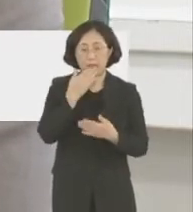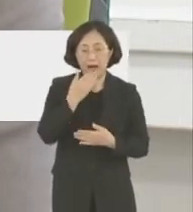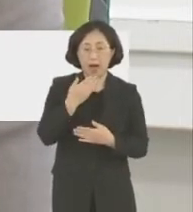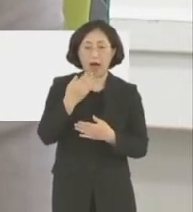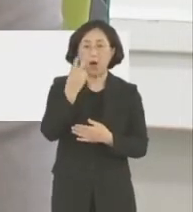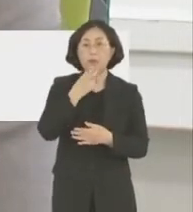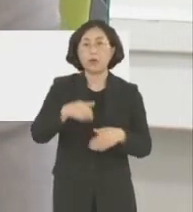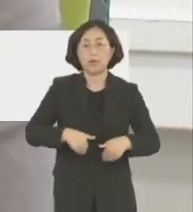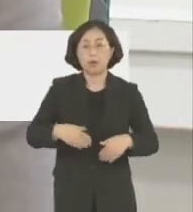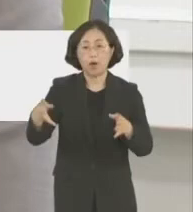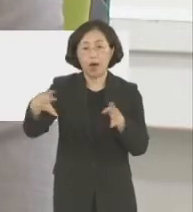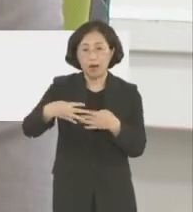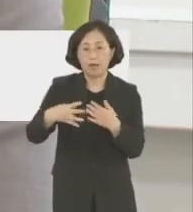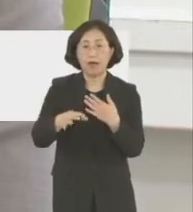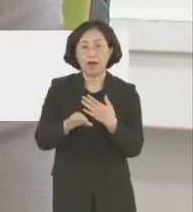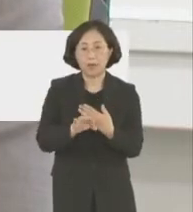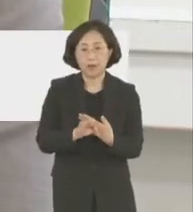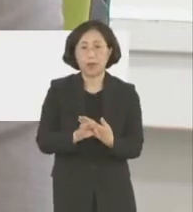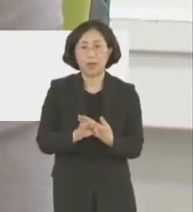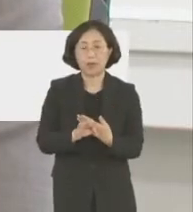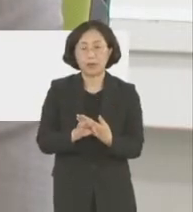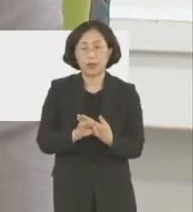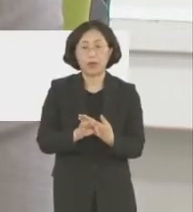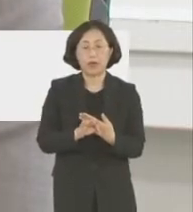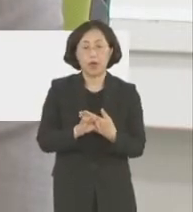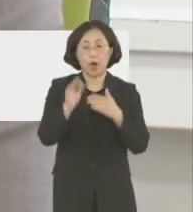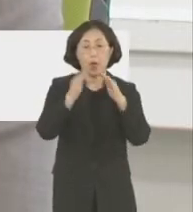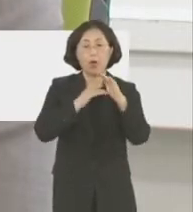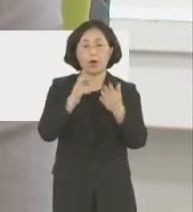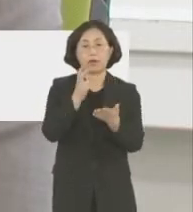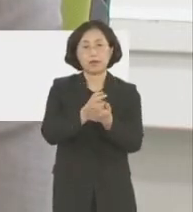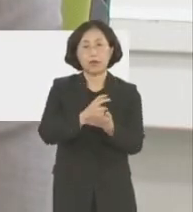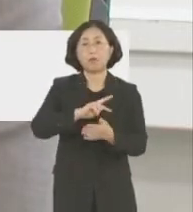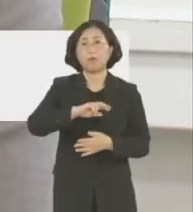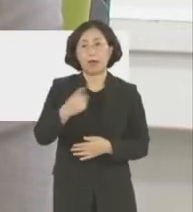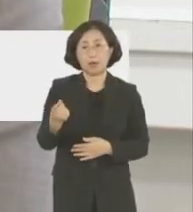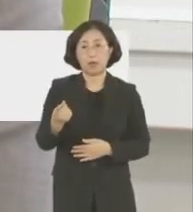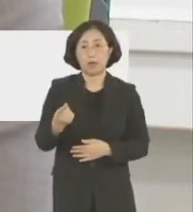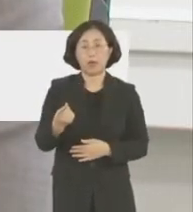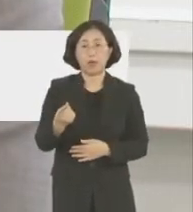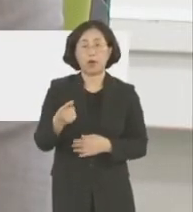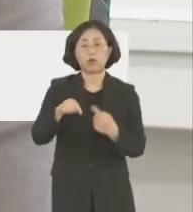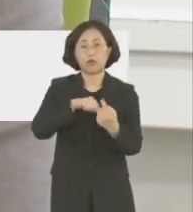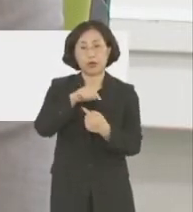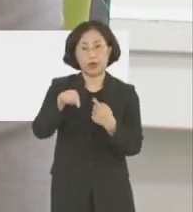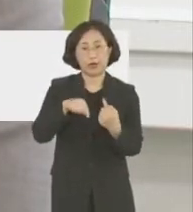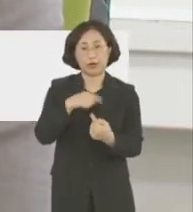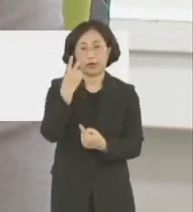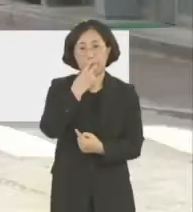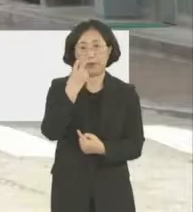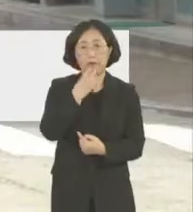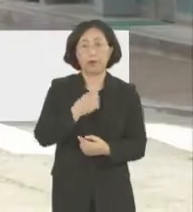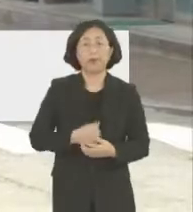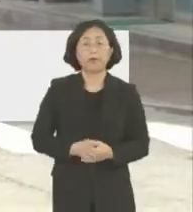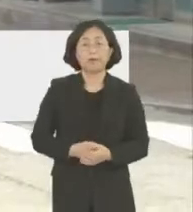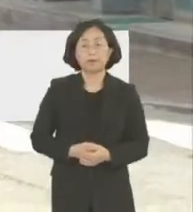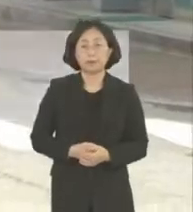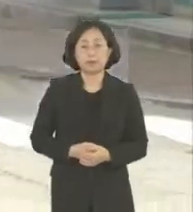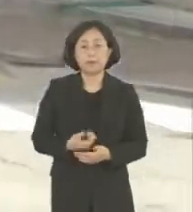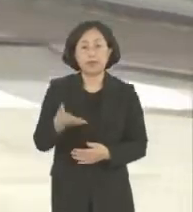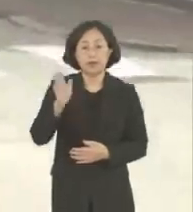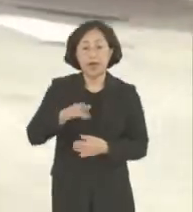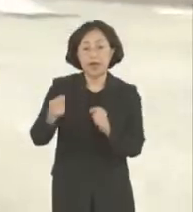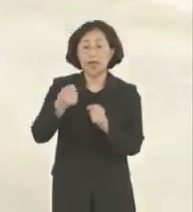같고요. 합의가 된다고 하면 이 부분은 이제 공영제로 가는 부분을 좀 적극적으로 검토해야 되지 않을까 생각합니다.